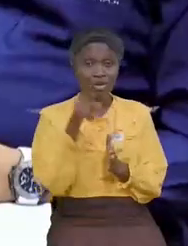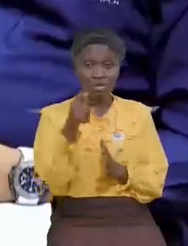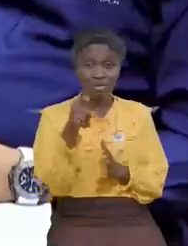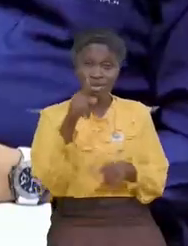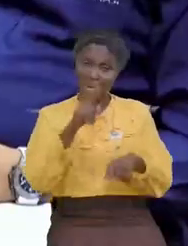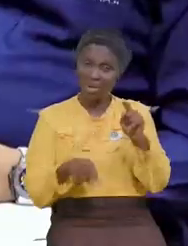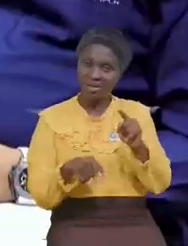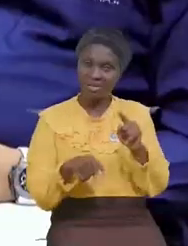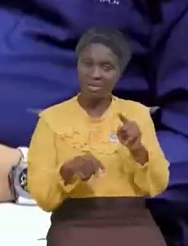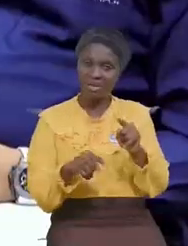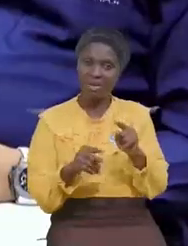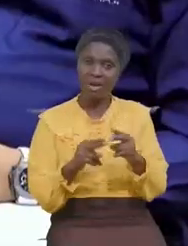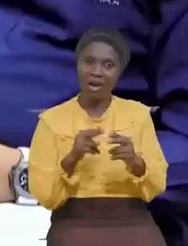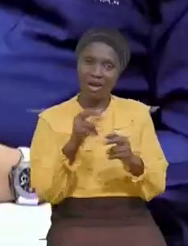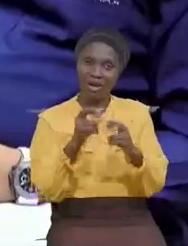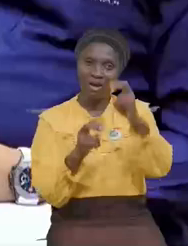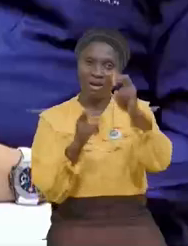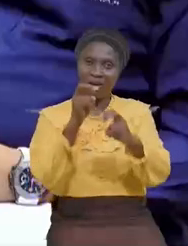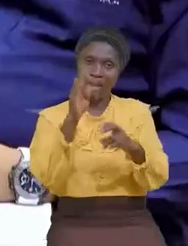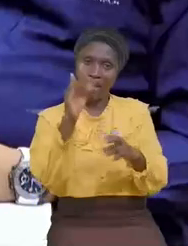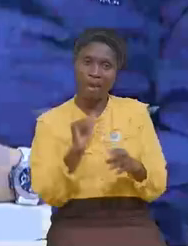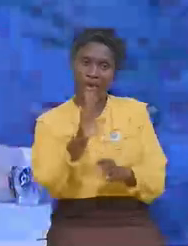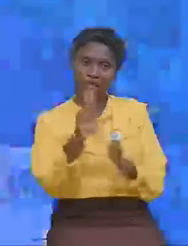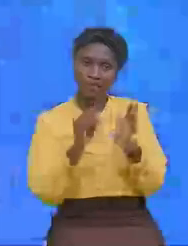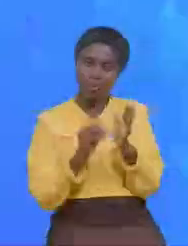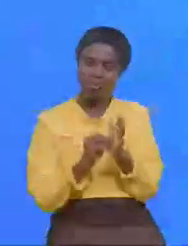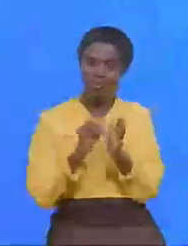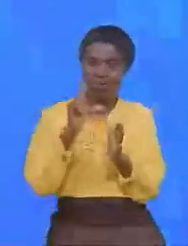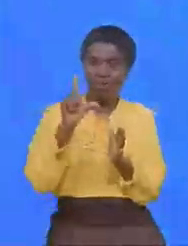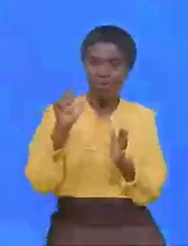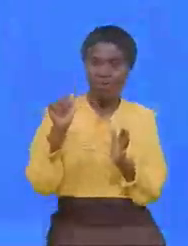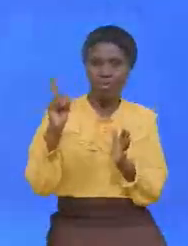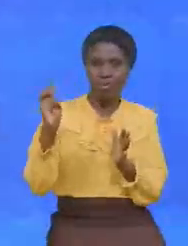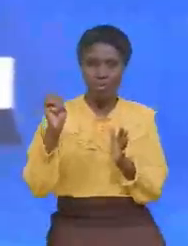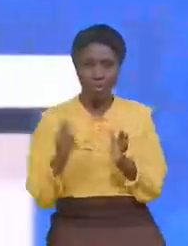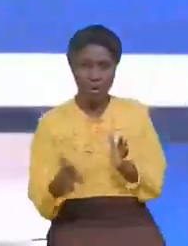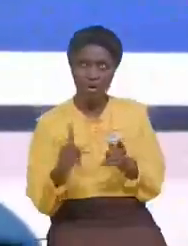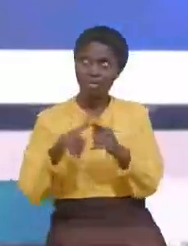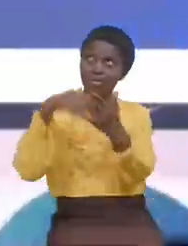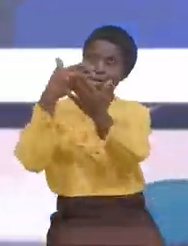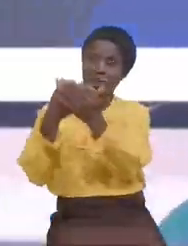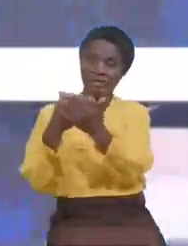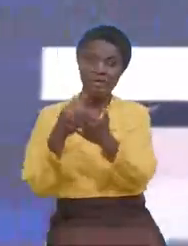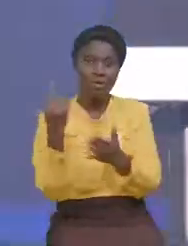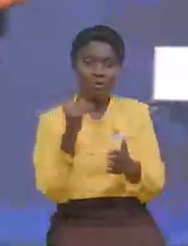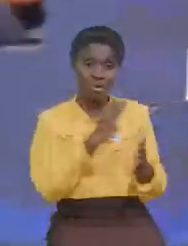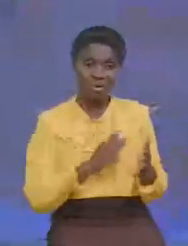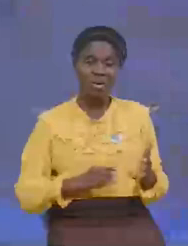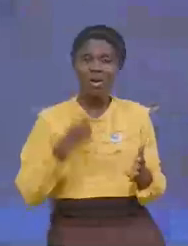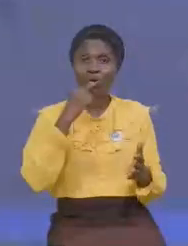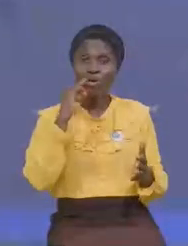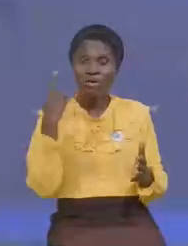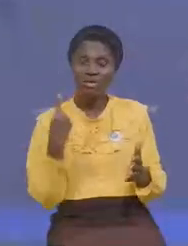tu ne peux pas sinon passer par ton échelle pour aller au ciel, que seul Christ,